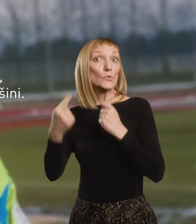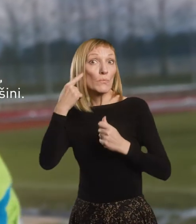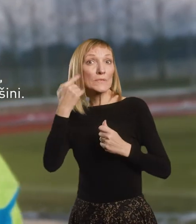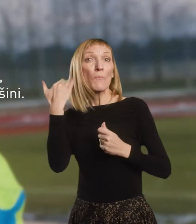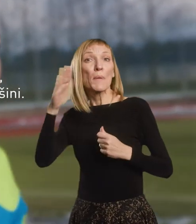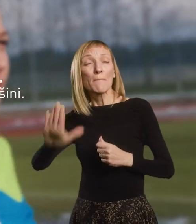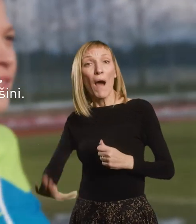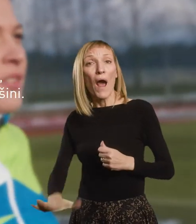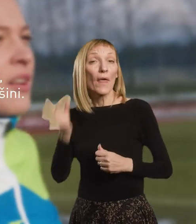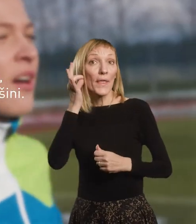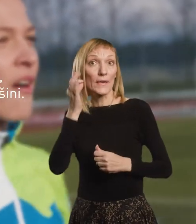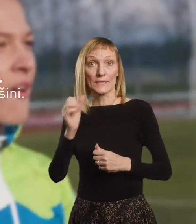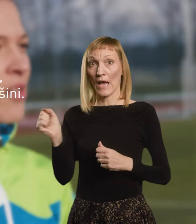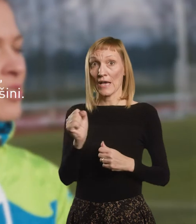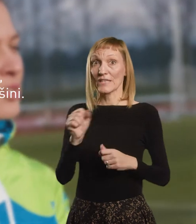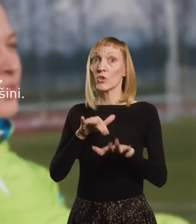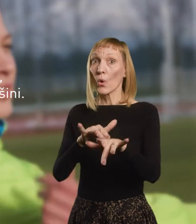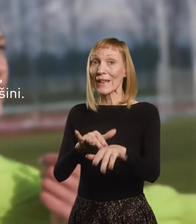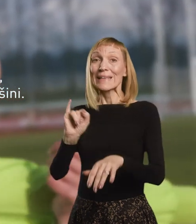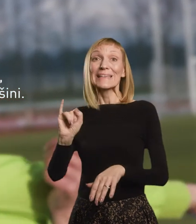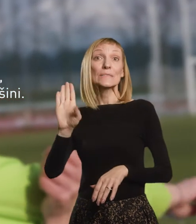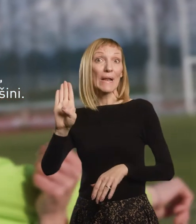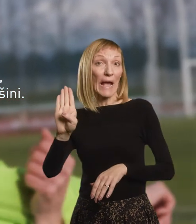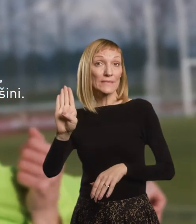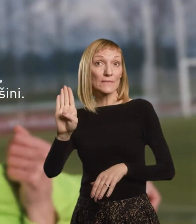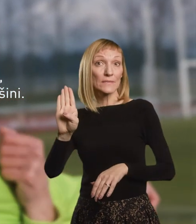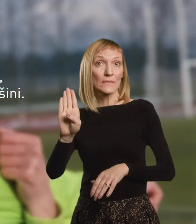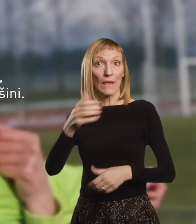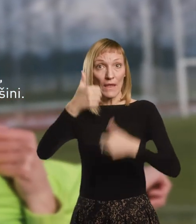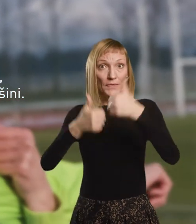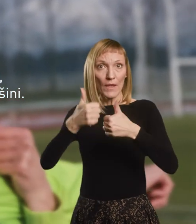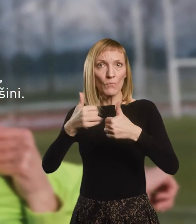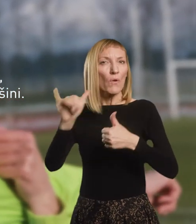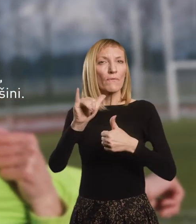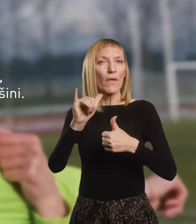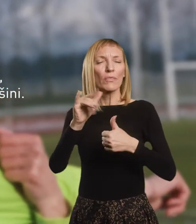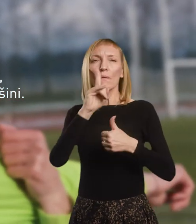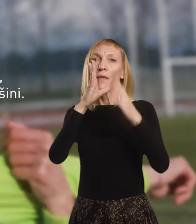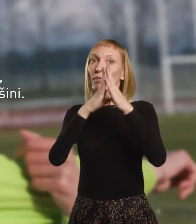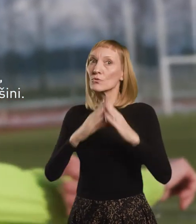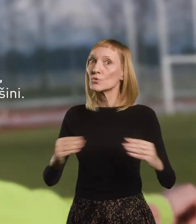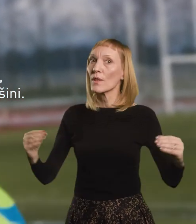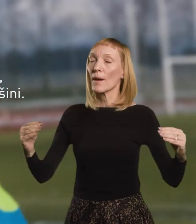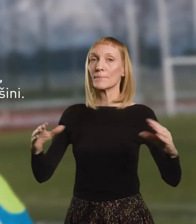Sluh je izgubila v zgodnjem otroštvu, zato atletinja Iris Breganski tekmuje v tišini.